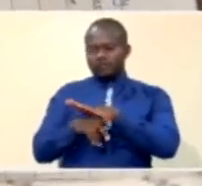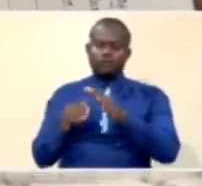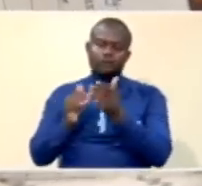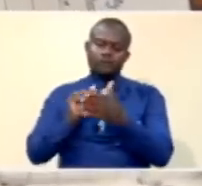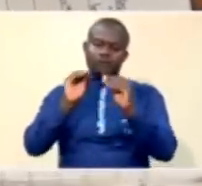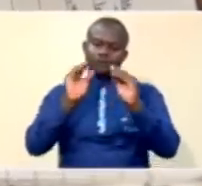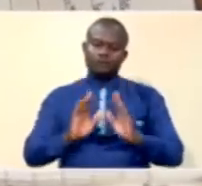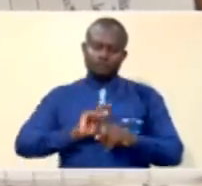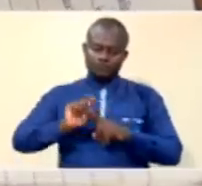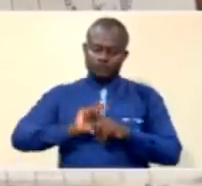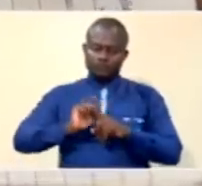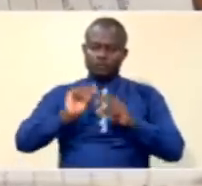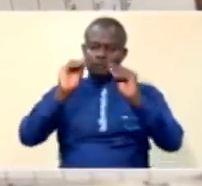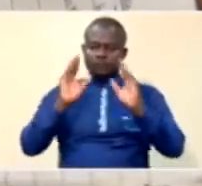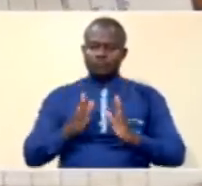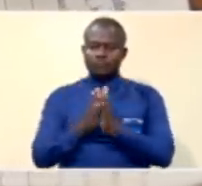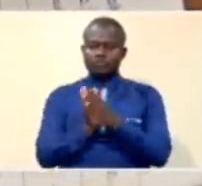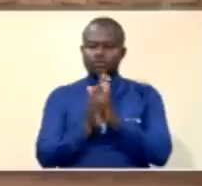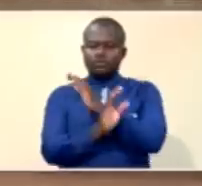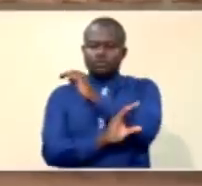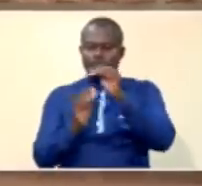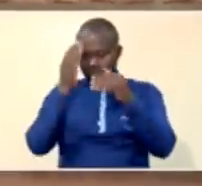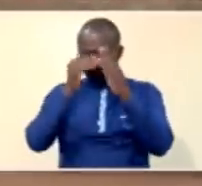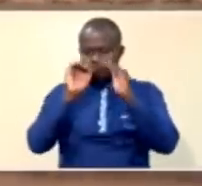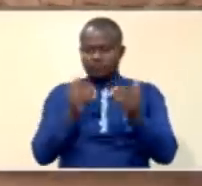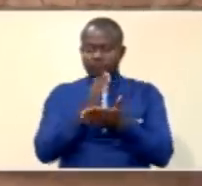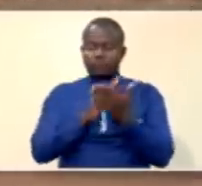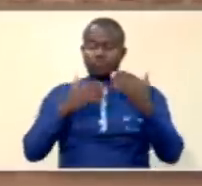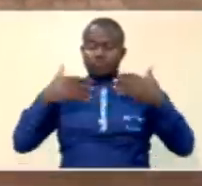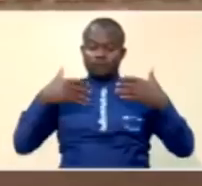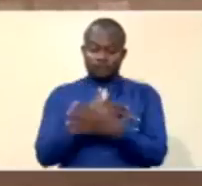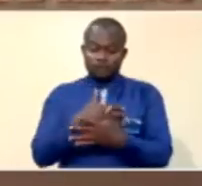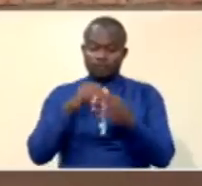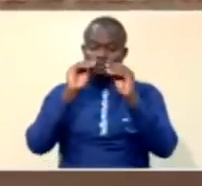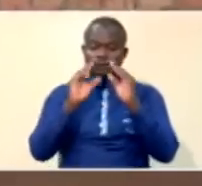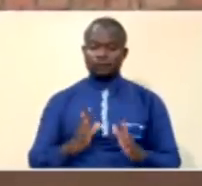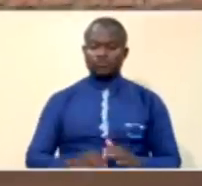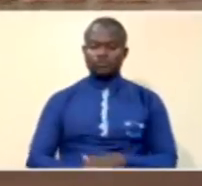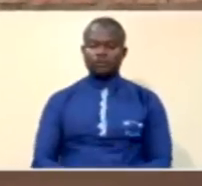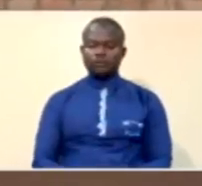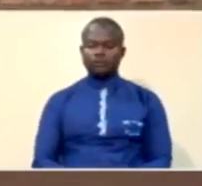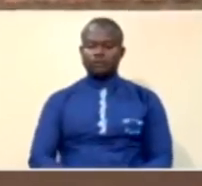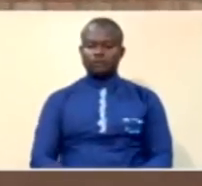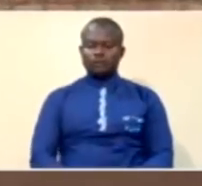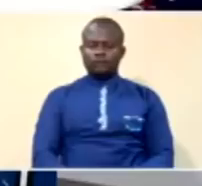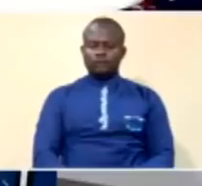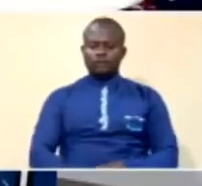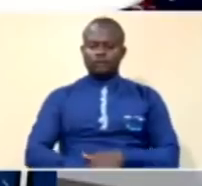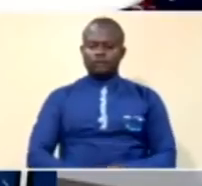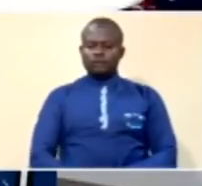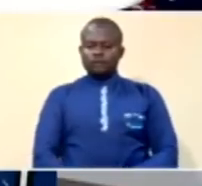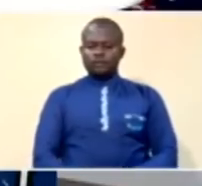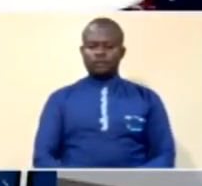abarimo bagahugurwa ku myigishirize y'amateka y'igihugu kuko hari abatenya kuyigisha Jean Claude Mutuyezu I Kigali